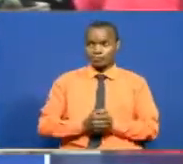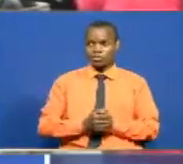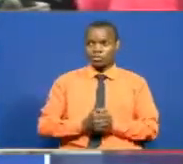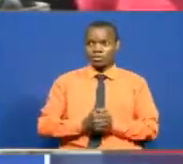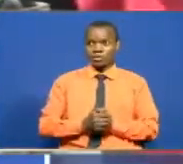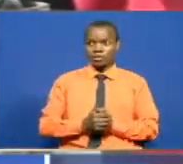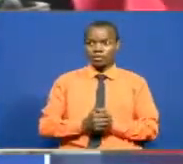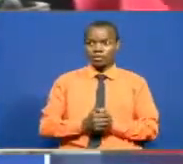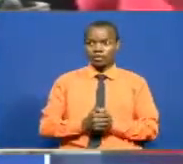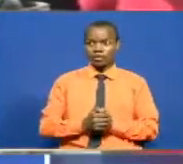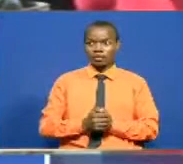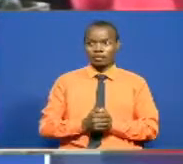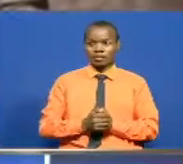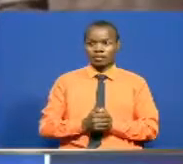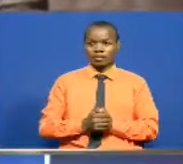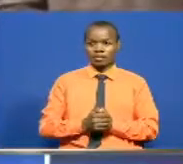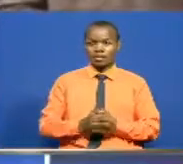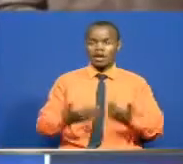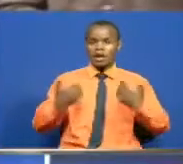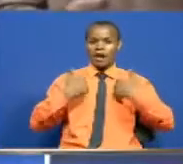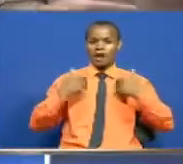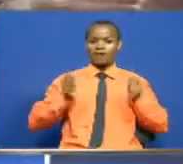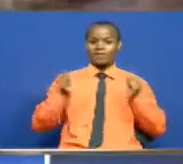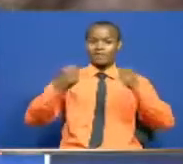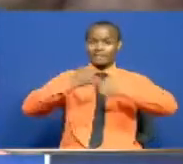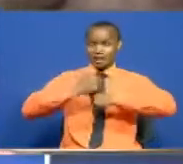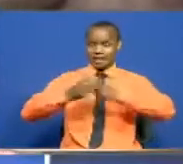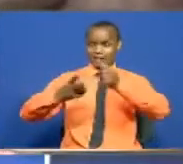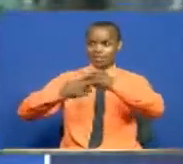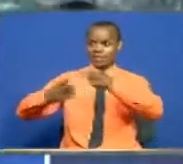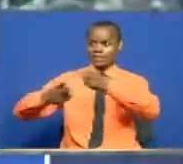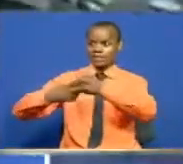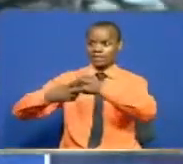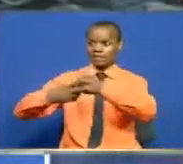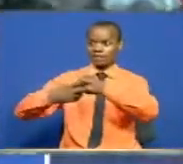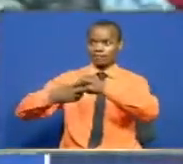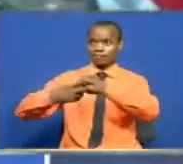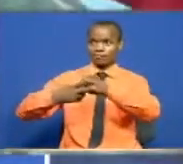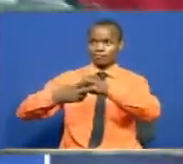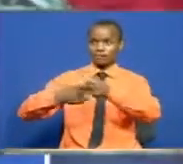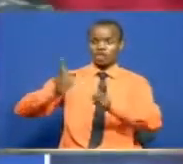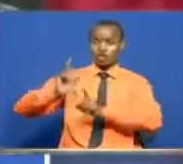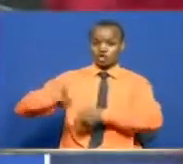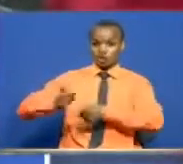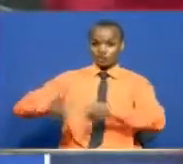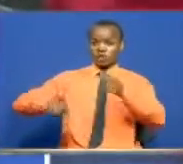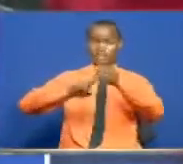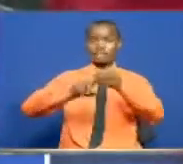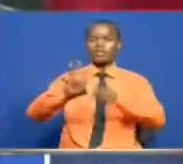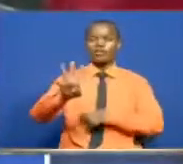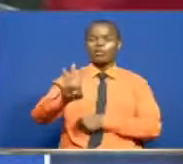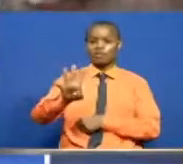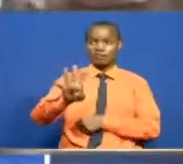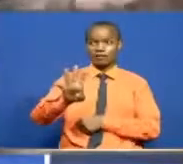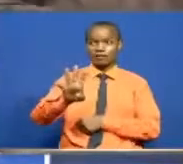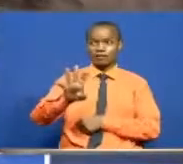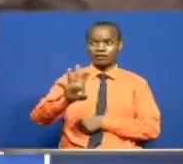tumeshika, it's around jacket there are 77, trousers there are